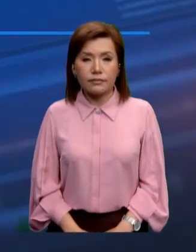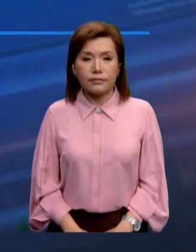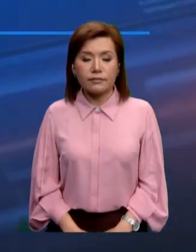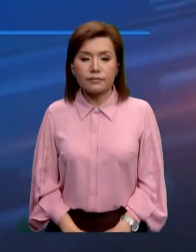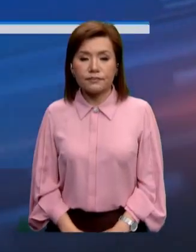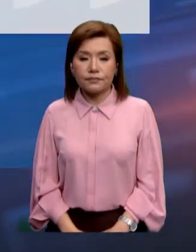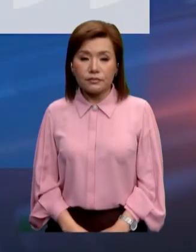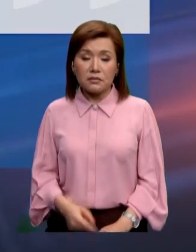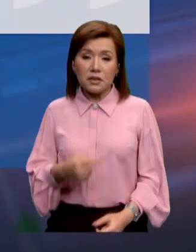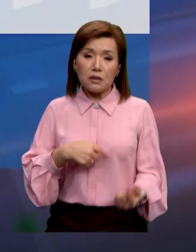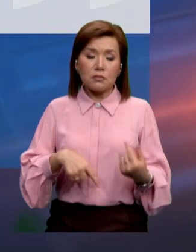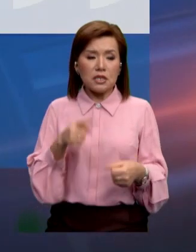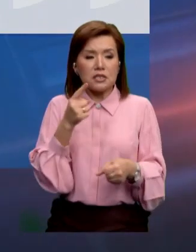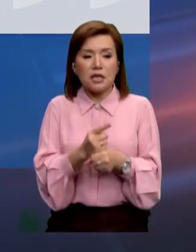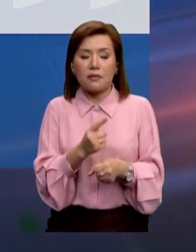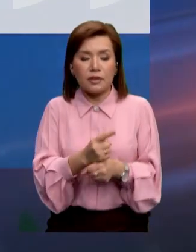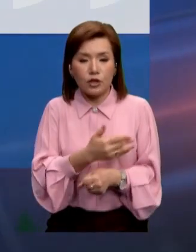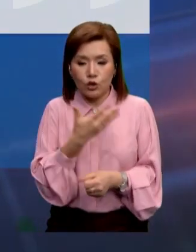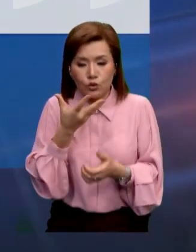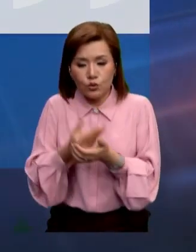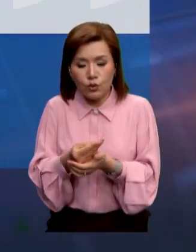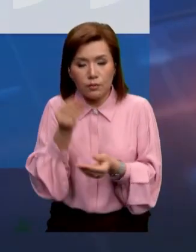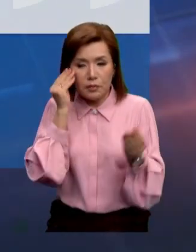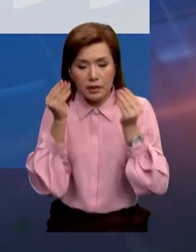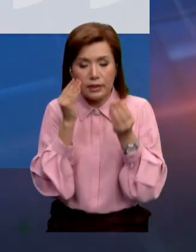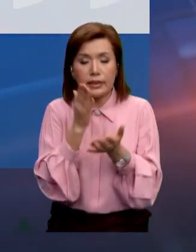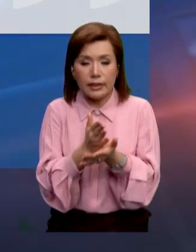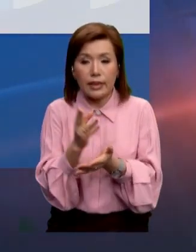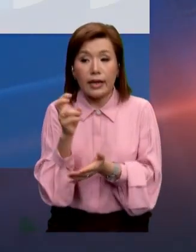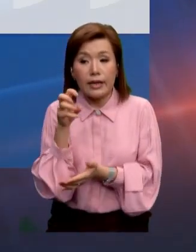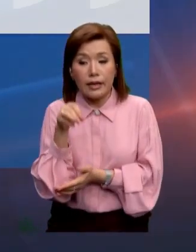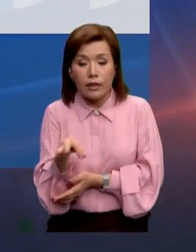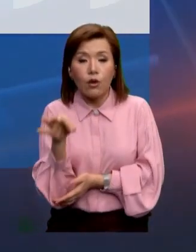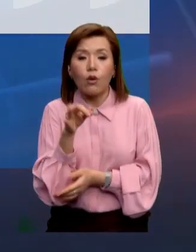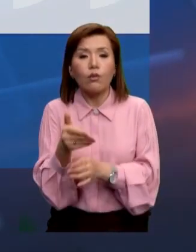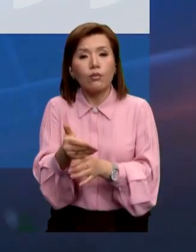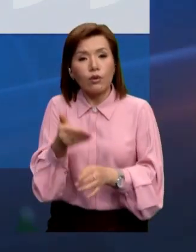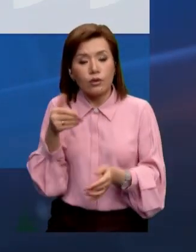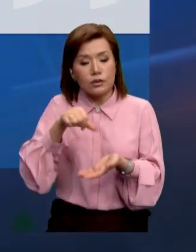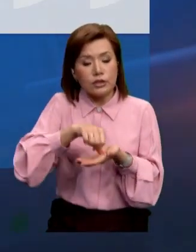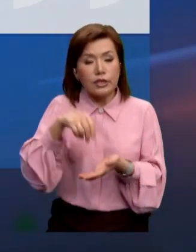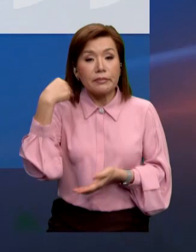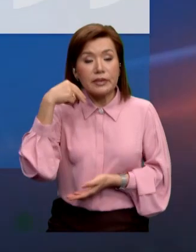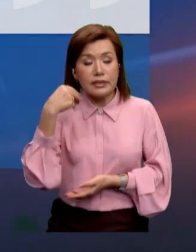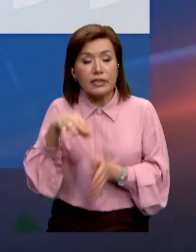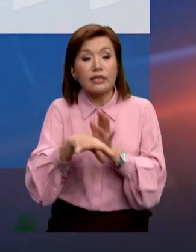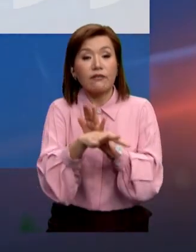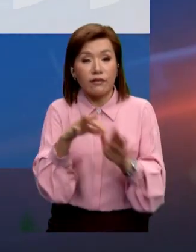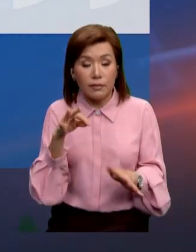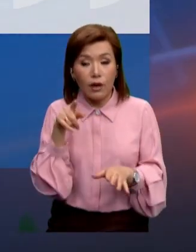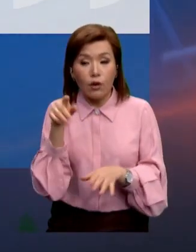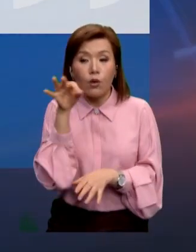мы не запрещаем у каждого депутата свое мнение каракатабен говорил об этом когда еще участвовала в президентских выборах